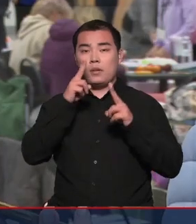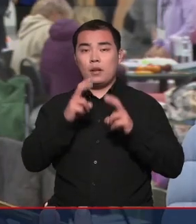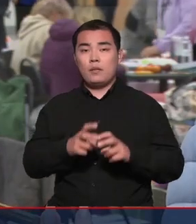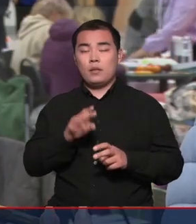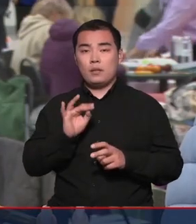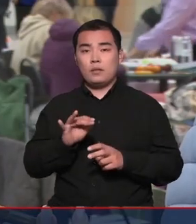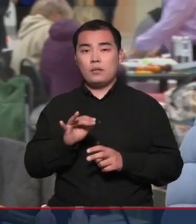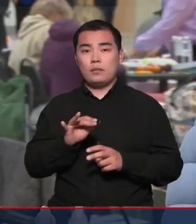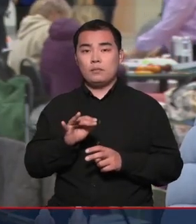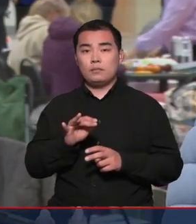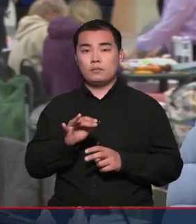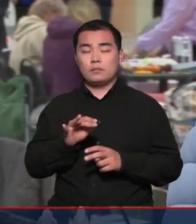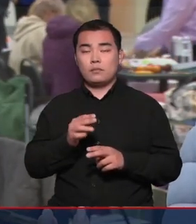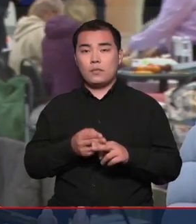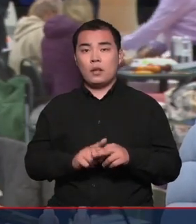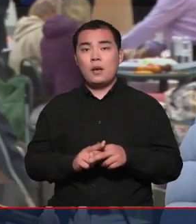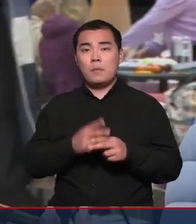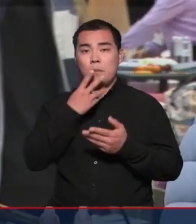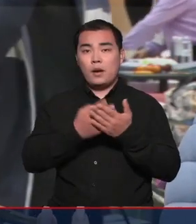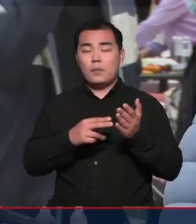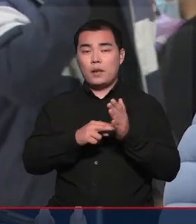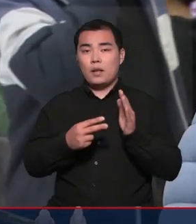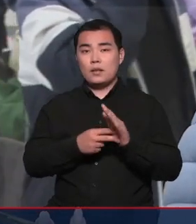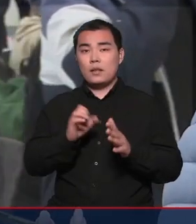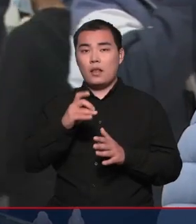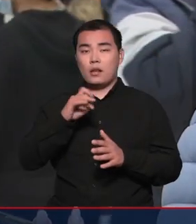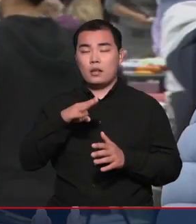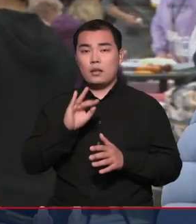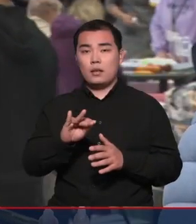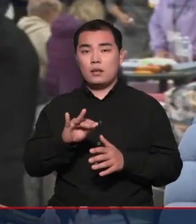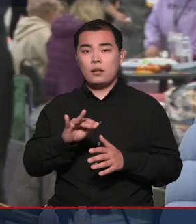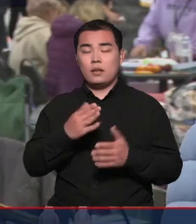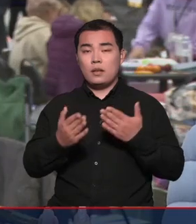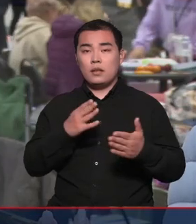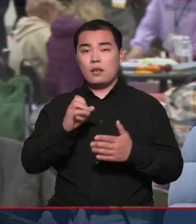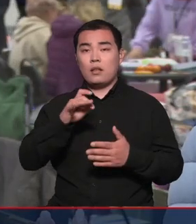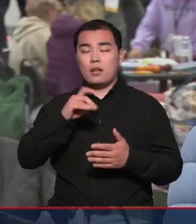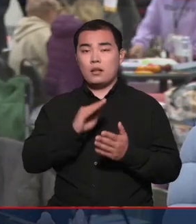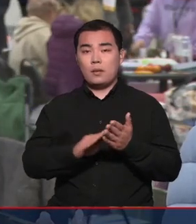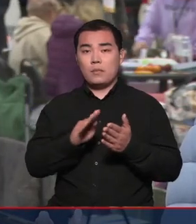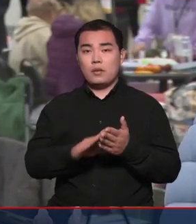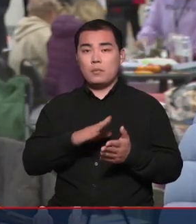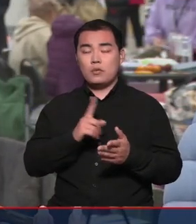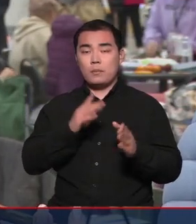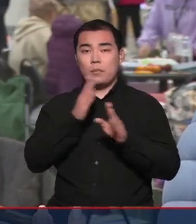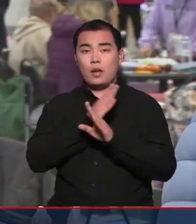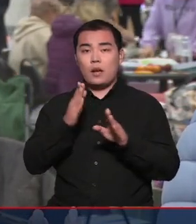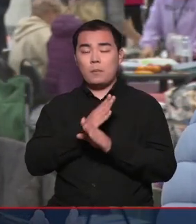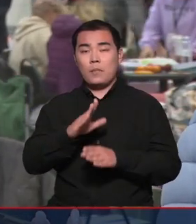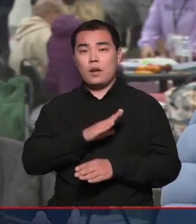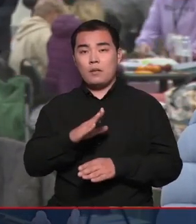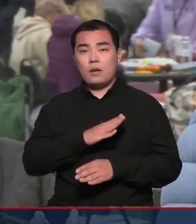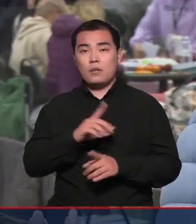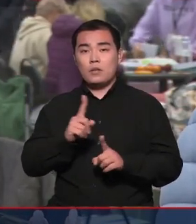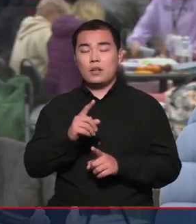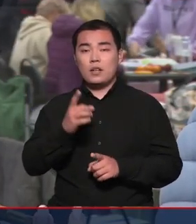соответствие этого параметра стандарту. Следующее. Если в стандарте написано, что в породе бывают,